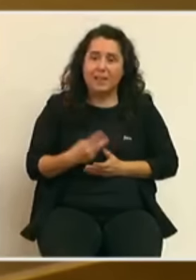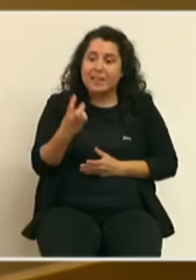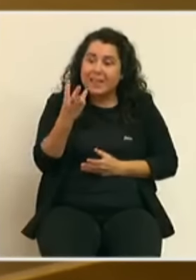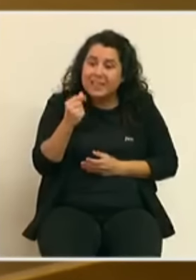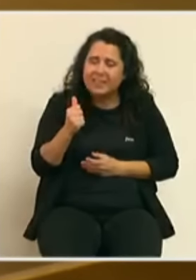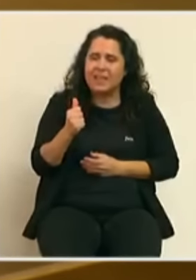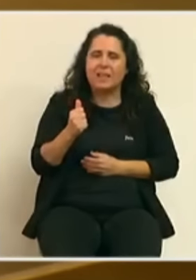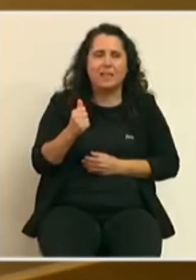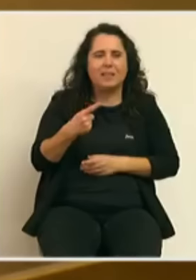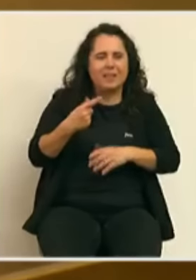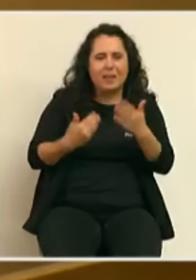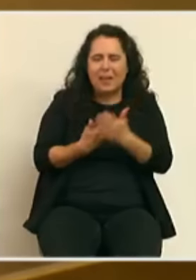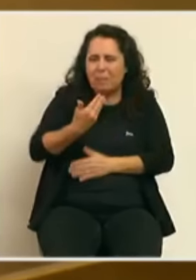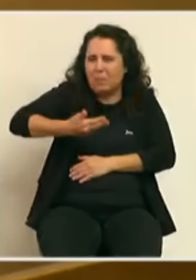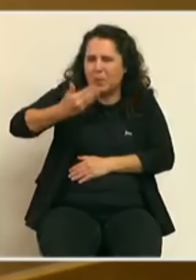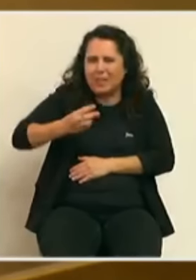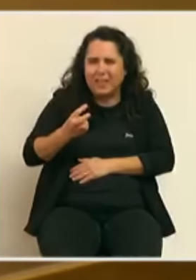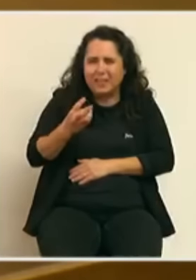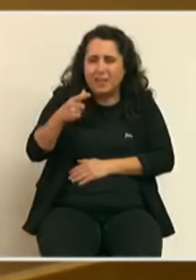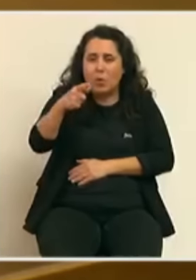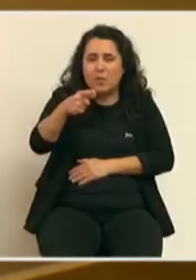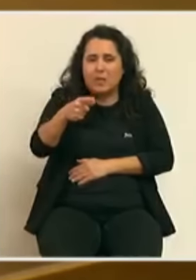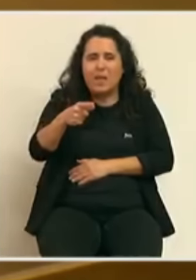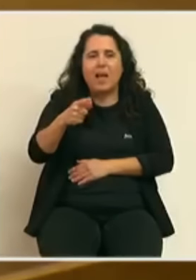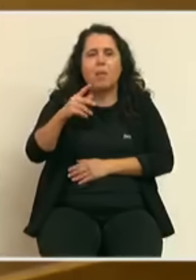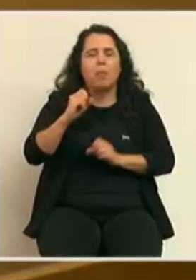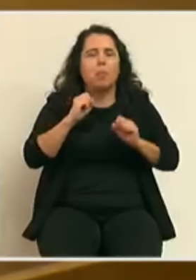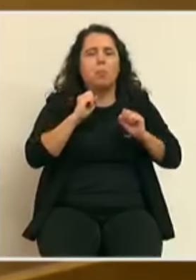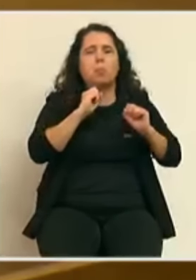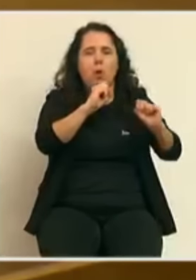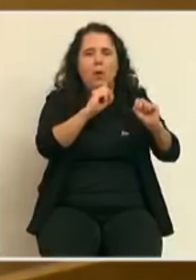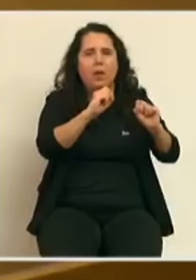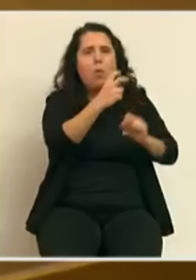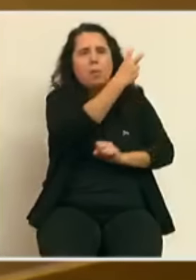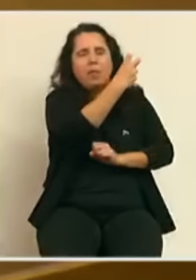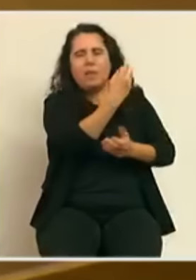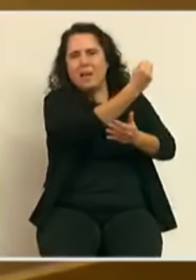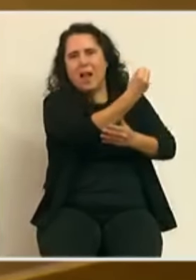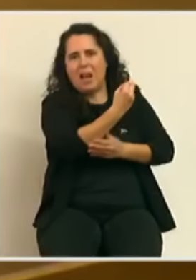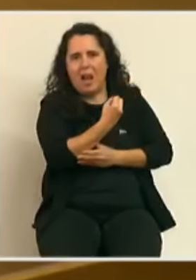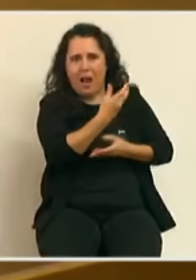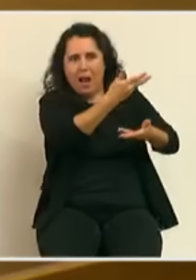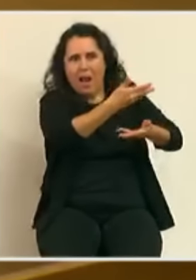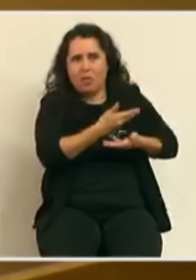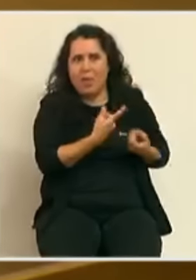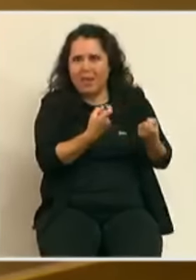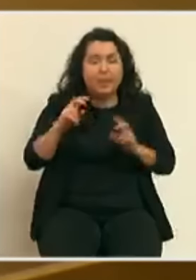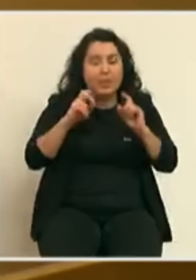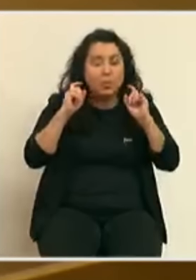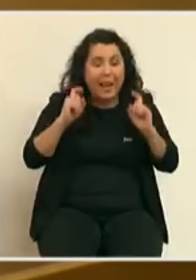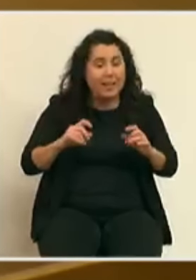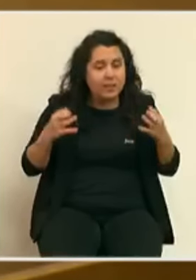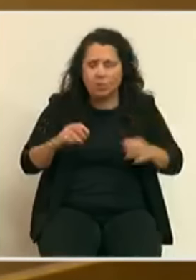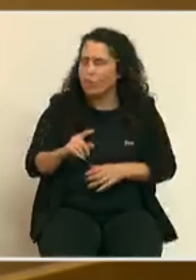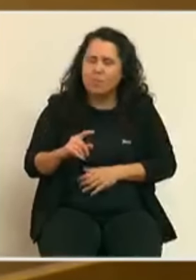que eren clau i tres dies en els que vostè va bloquejar que arribara l'ajuda que tant necessitàvem.